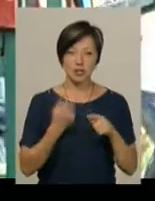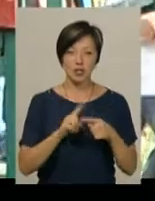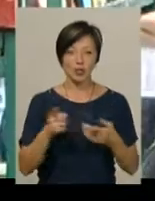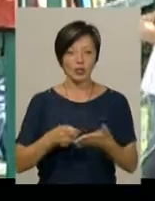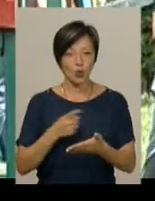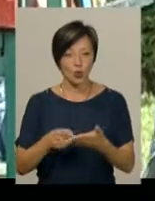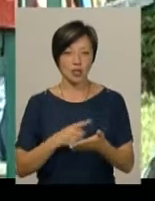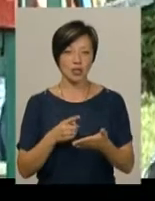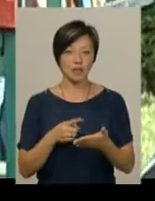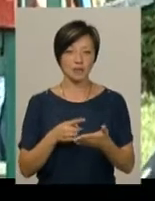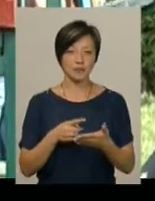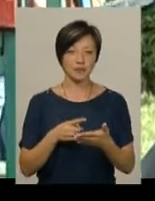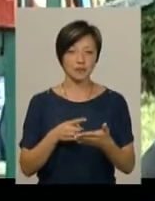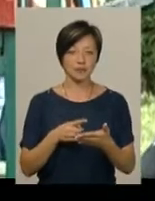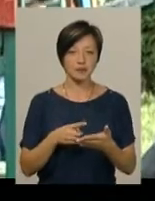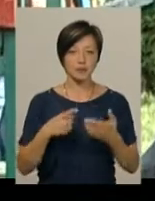зошити,